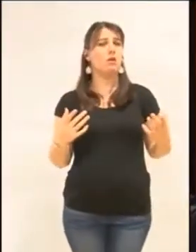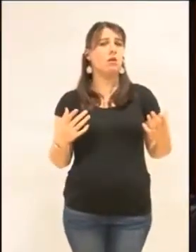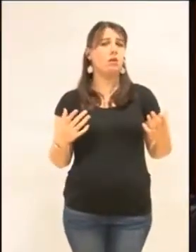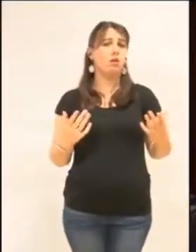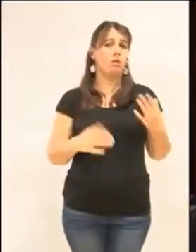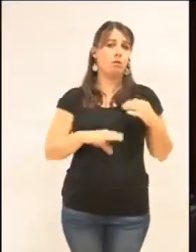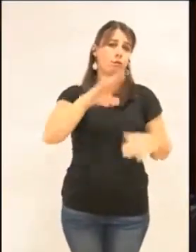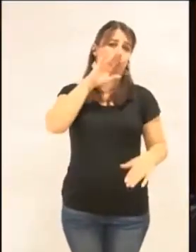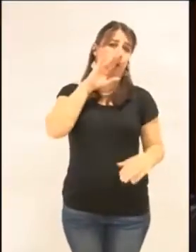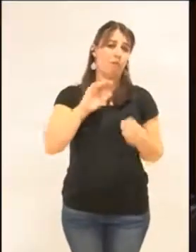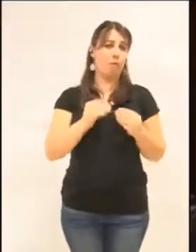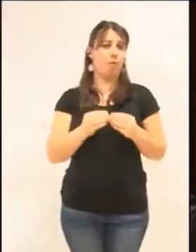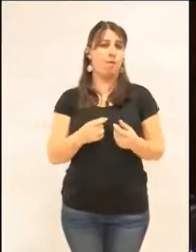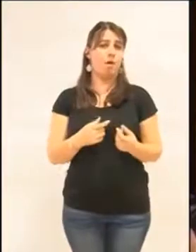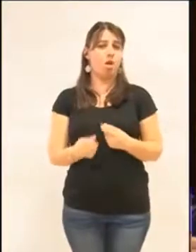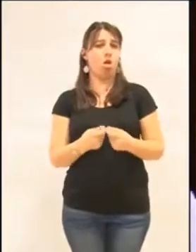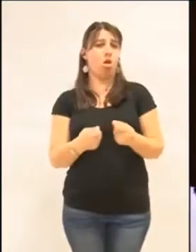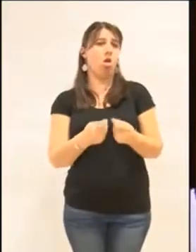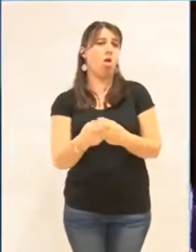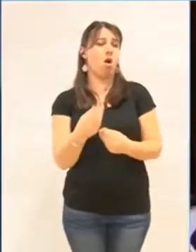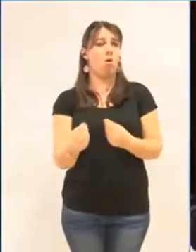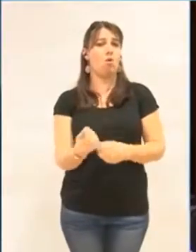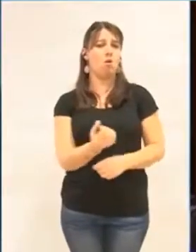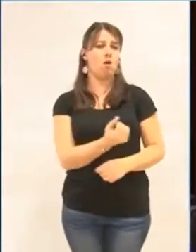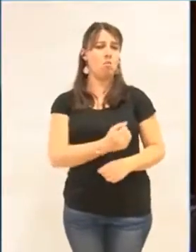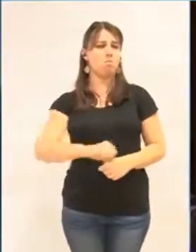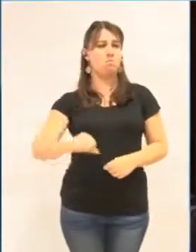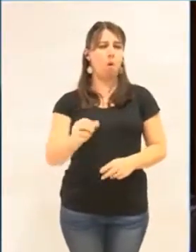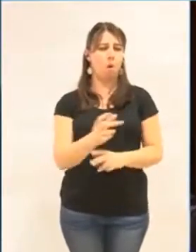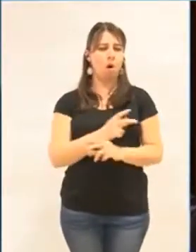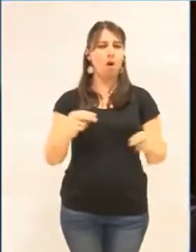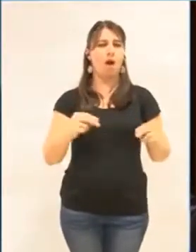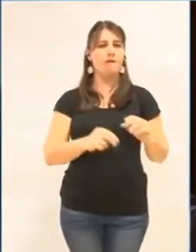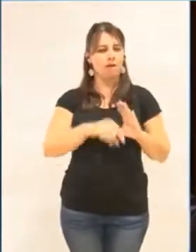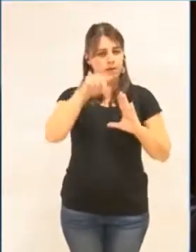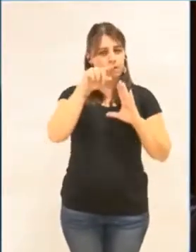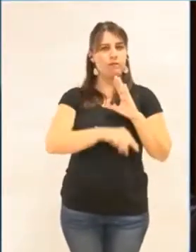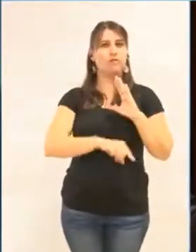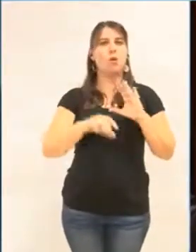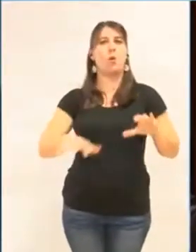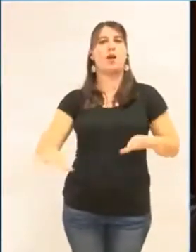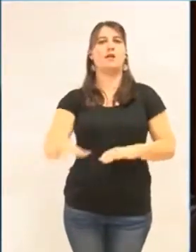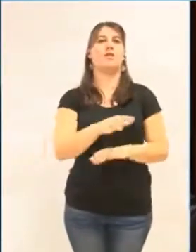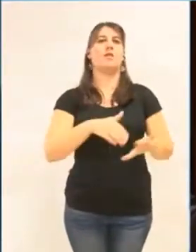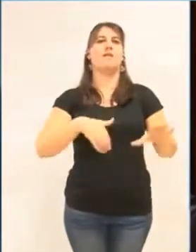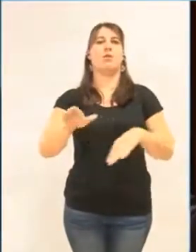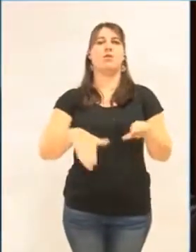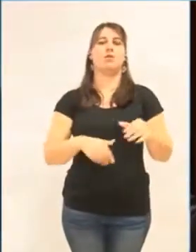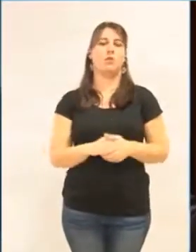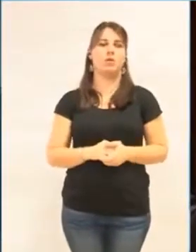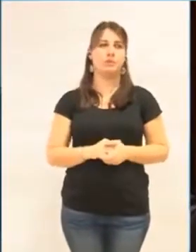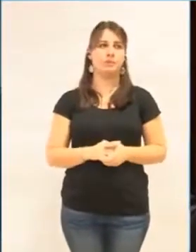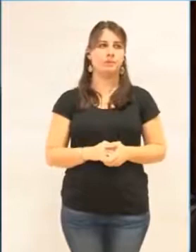source d'irrégularités et de manquements graves au fonctionnement de notre collectivité.